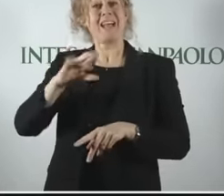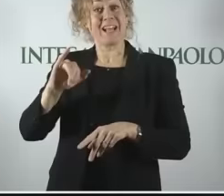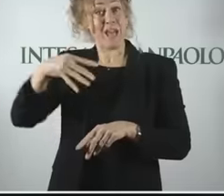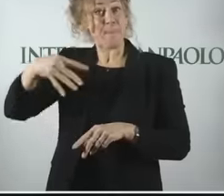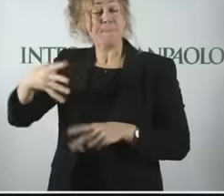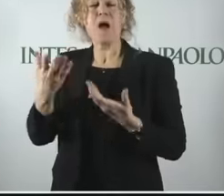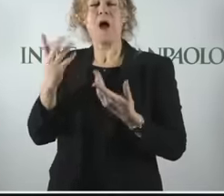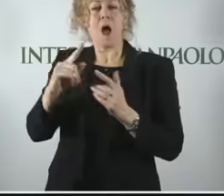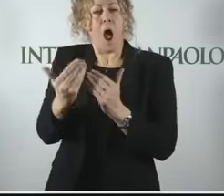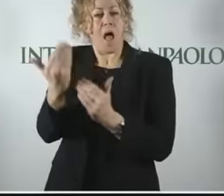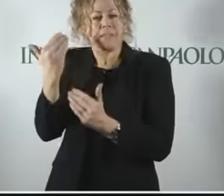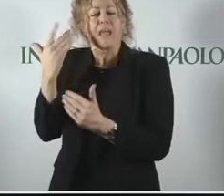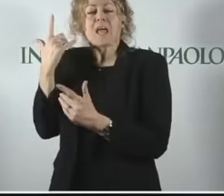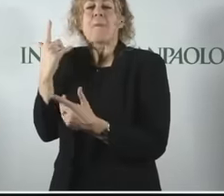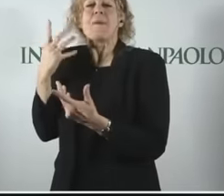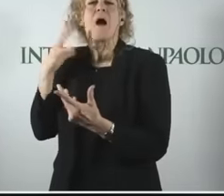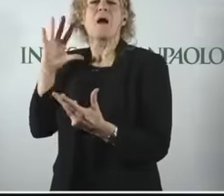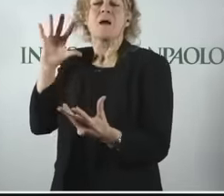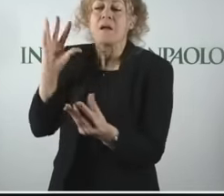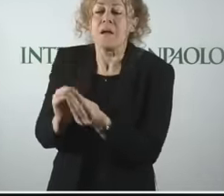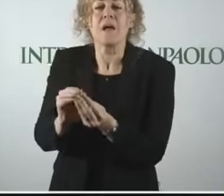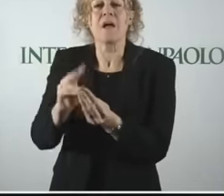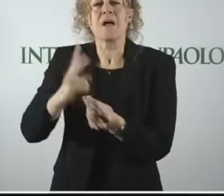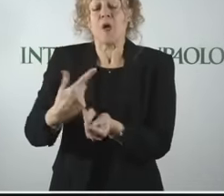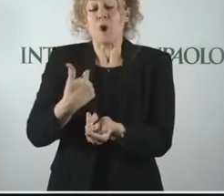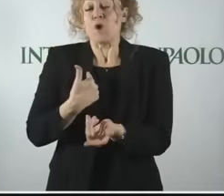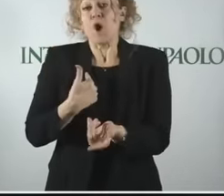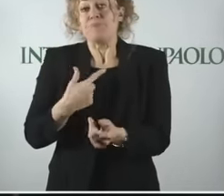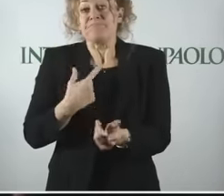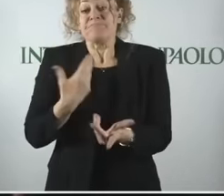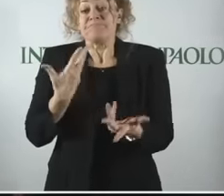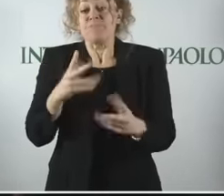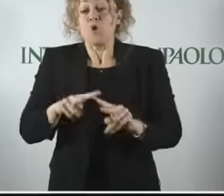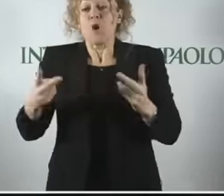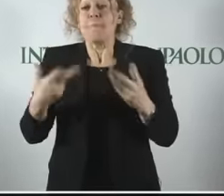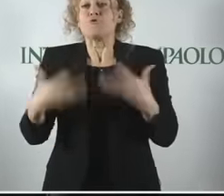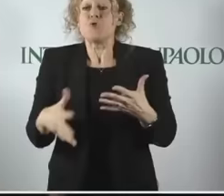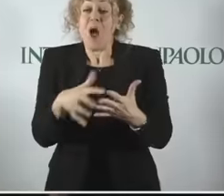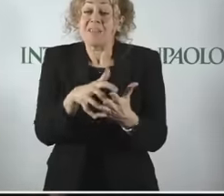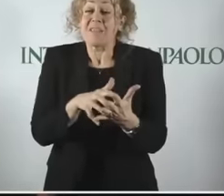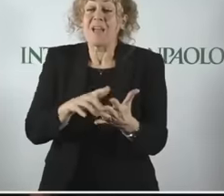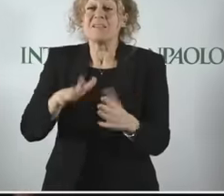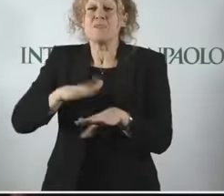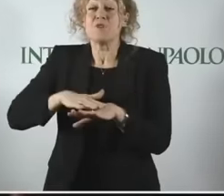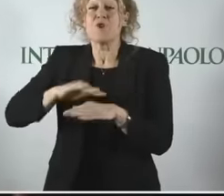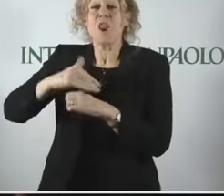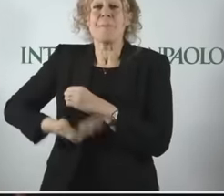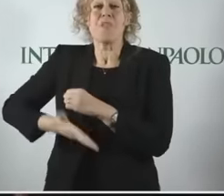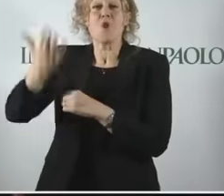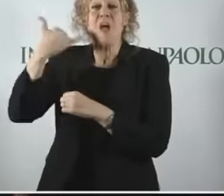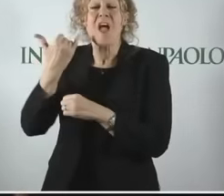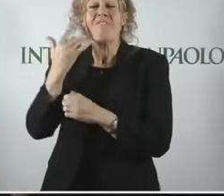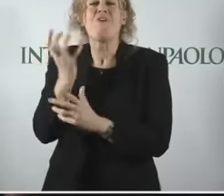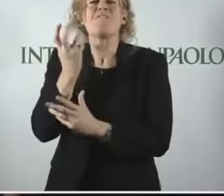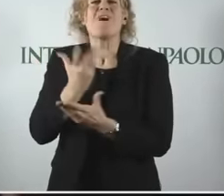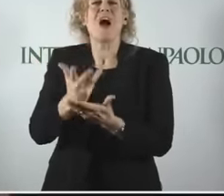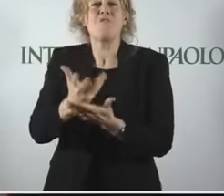più antiche Però io personalmente non ho cognizione che sia state trovate proprio già testi medievali che le presentavano Poi